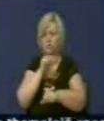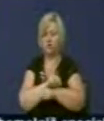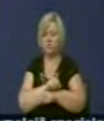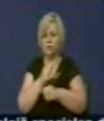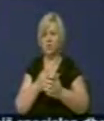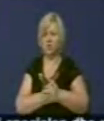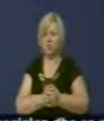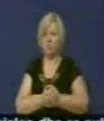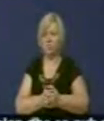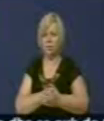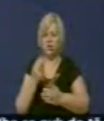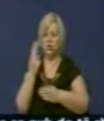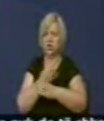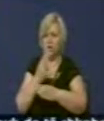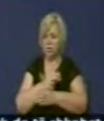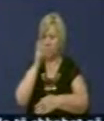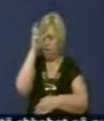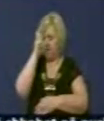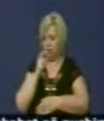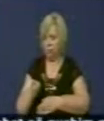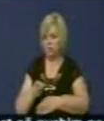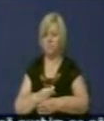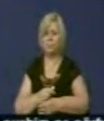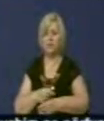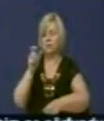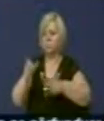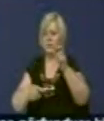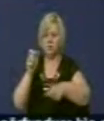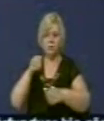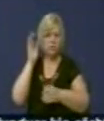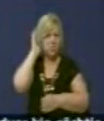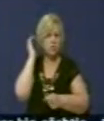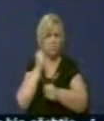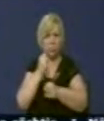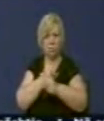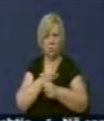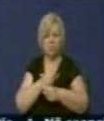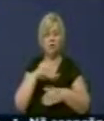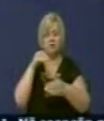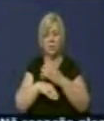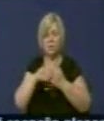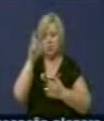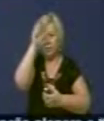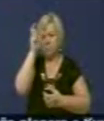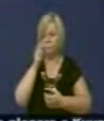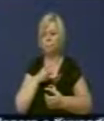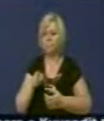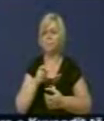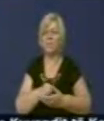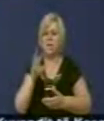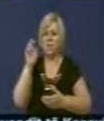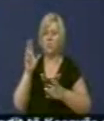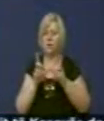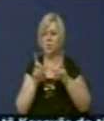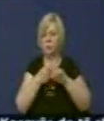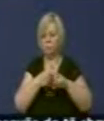pas luftës dhe tash të kësaj pas pavarësisë, sa që imagjinata e tyre është e kufizuar për t'i shfrytzuar të gjitha